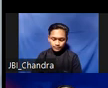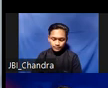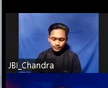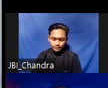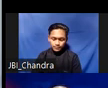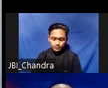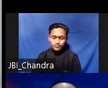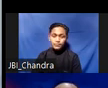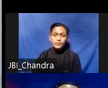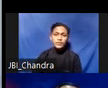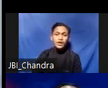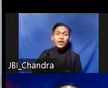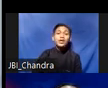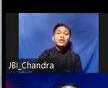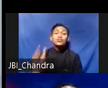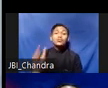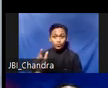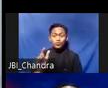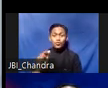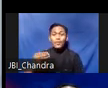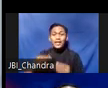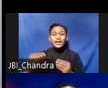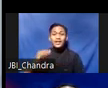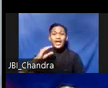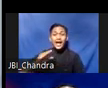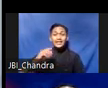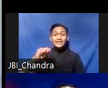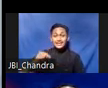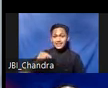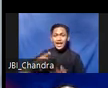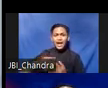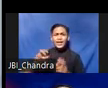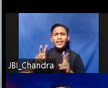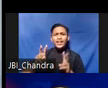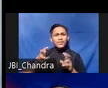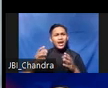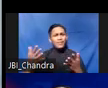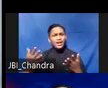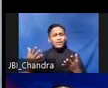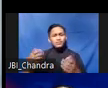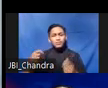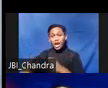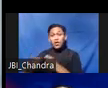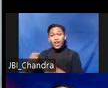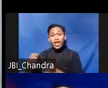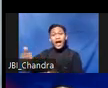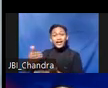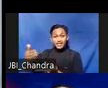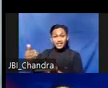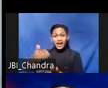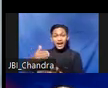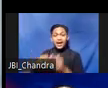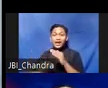jadi untuk materi pada Pagi ini saya mengambil tema tentang mengelola daftar referensi menggunakan manajemen